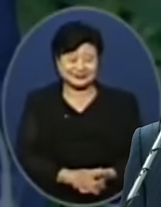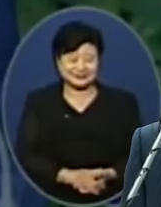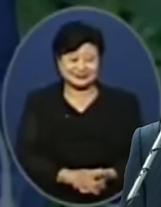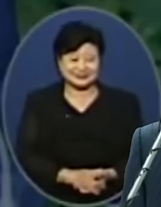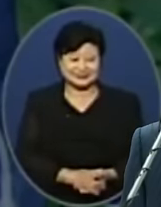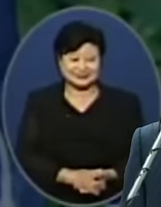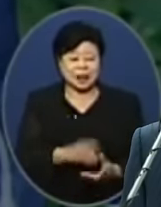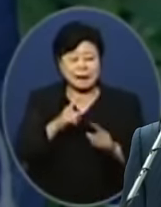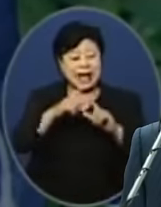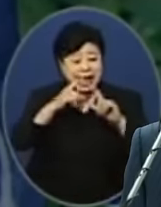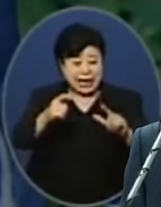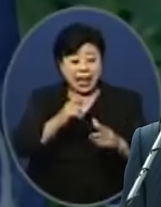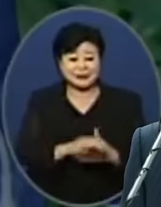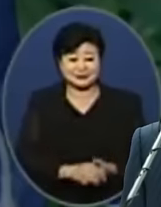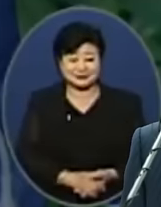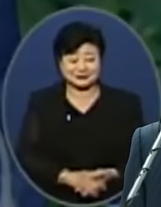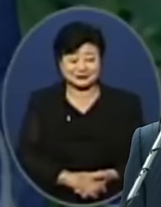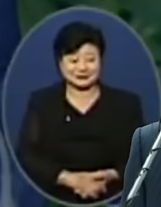그것을 말하라.